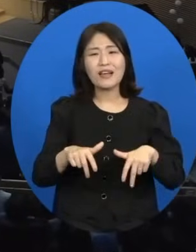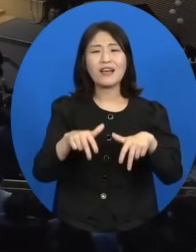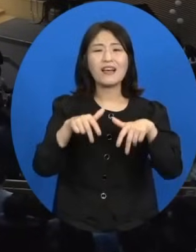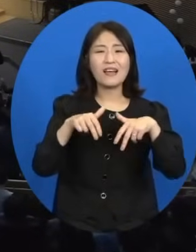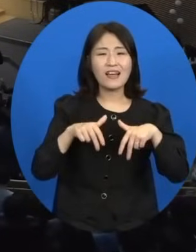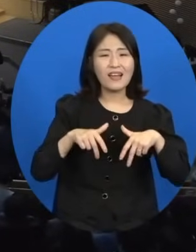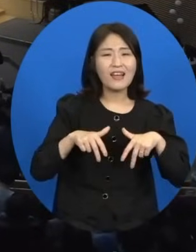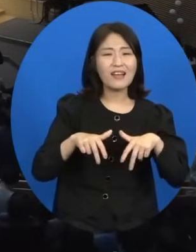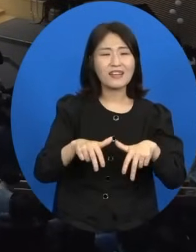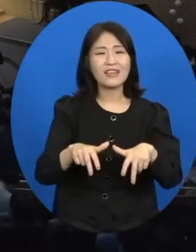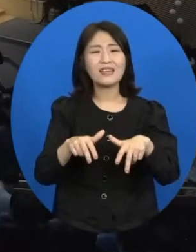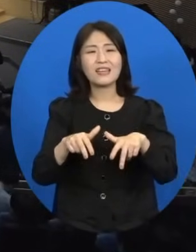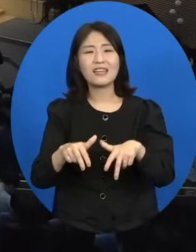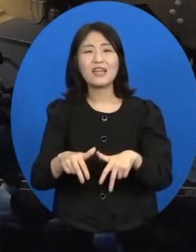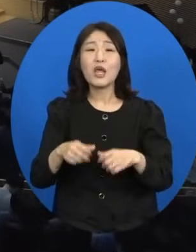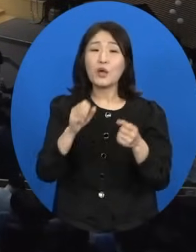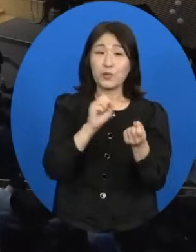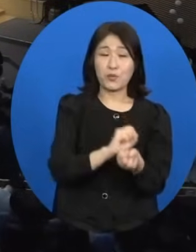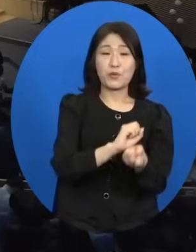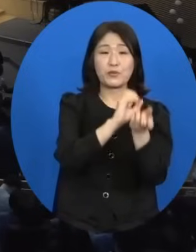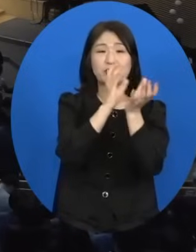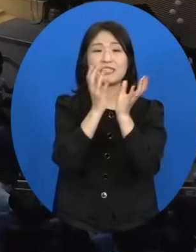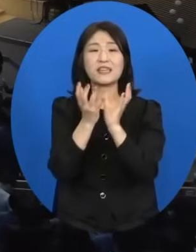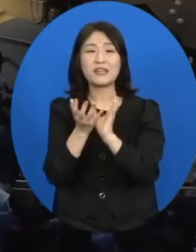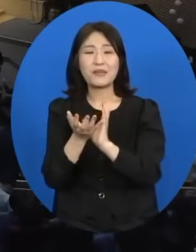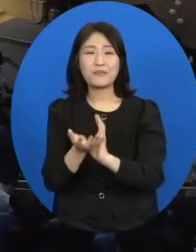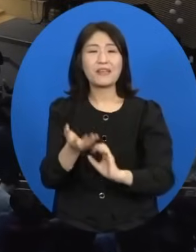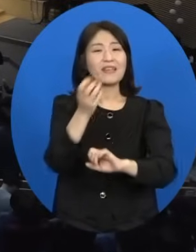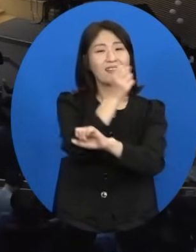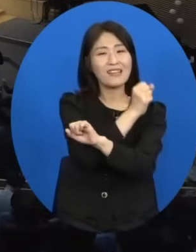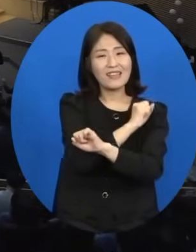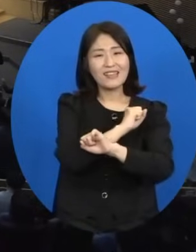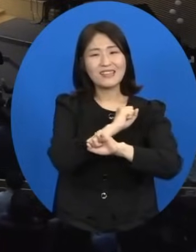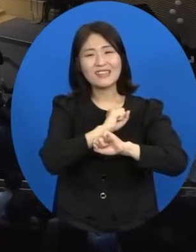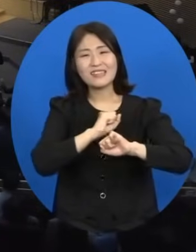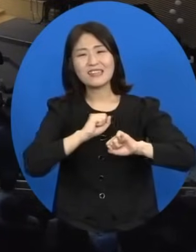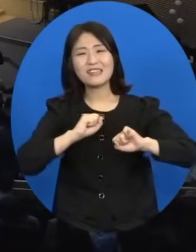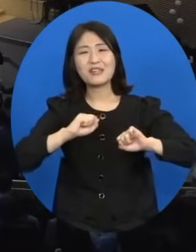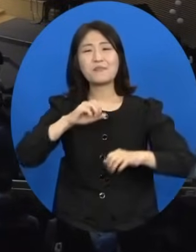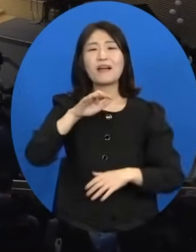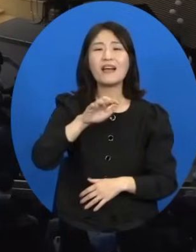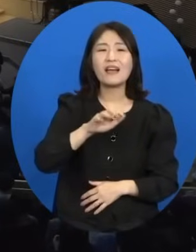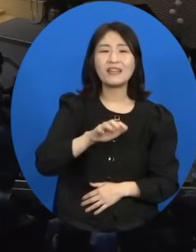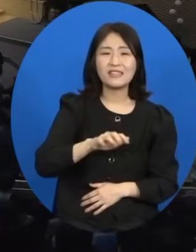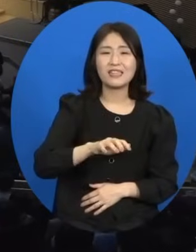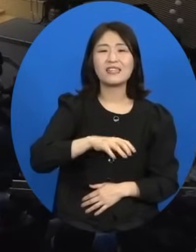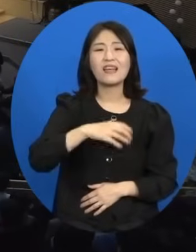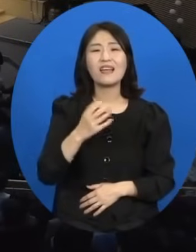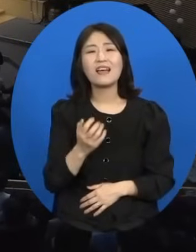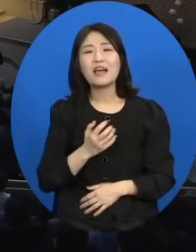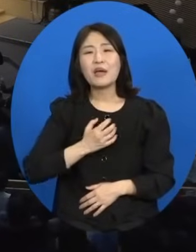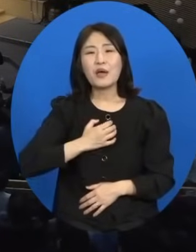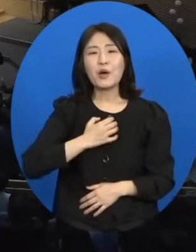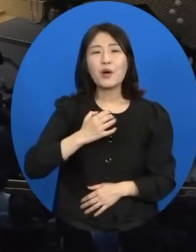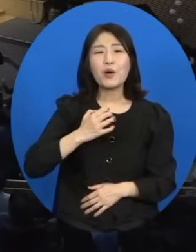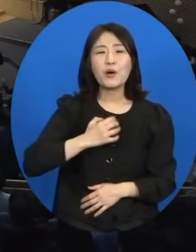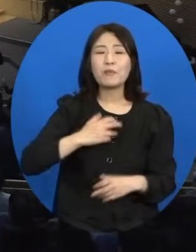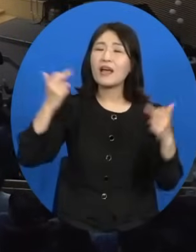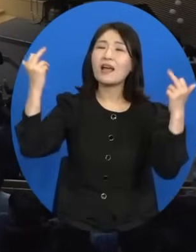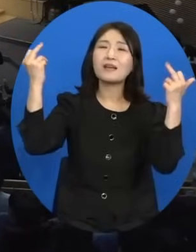걸어가 꽃이피는 꽃이피는 들판이나